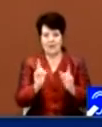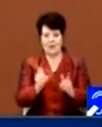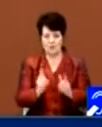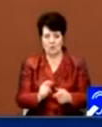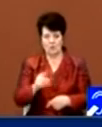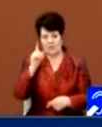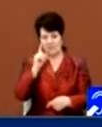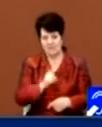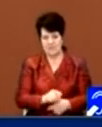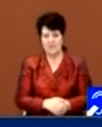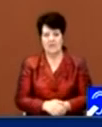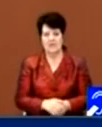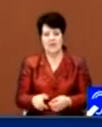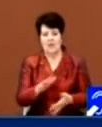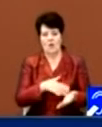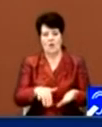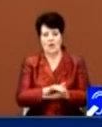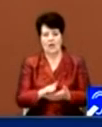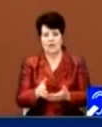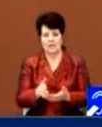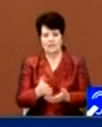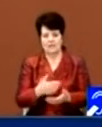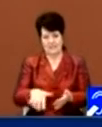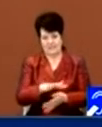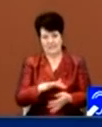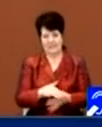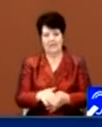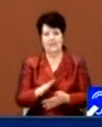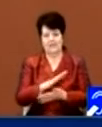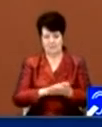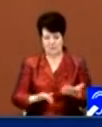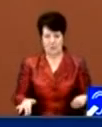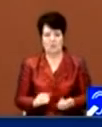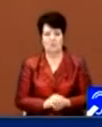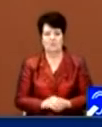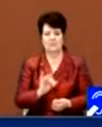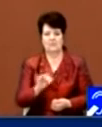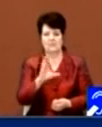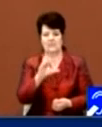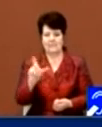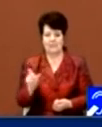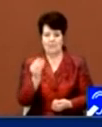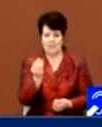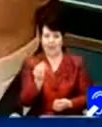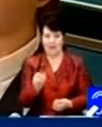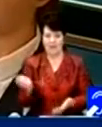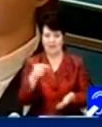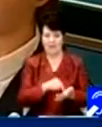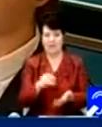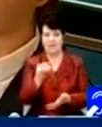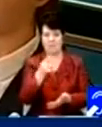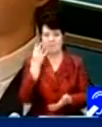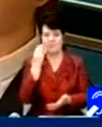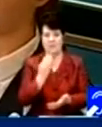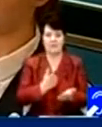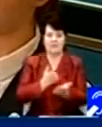înfrățire între localitățile de pe ambele maluri ale Prutului trebuie să continue și cer ca banii care vin în Republica Moldova să meargă